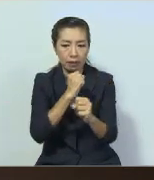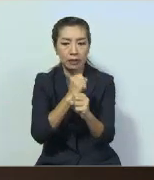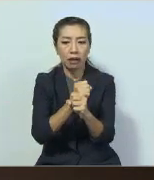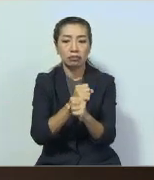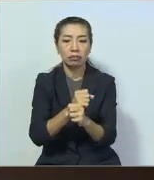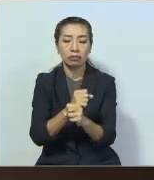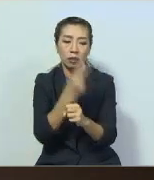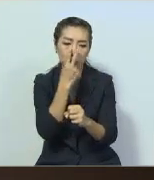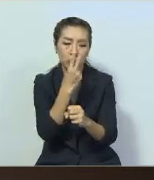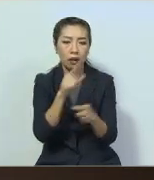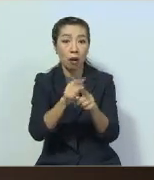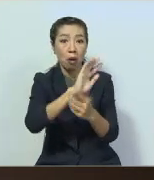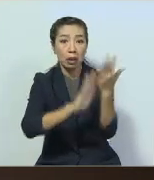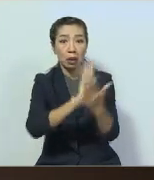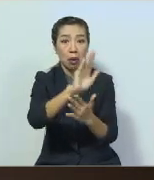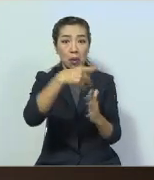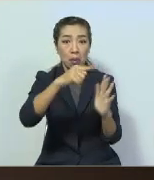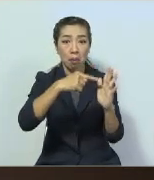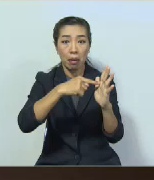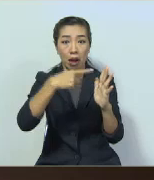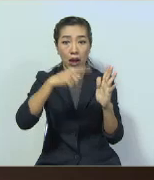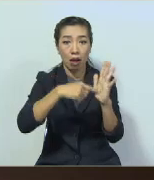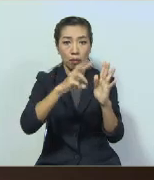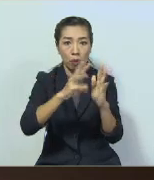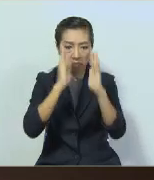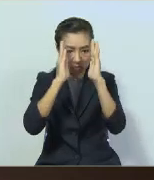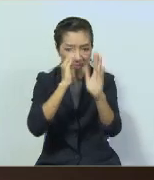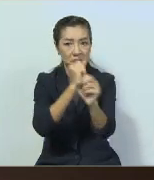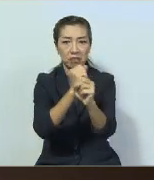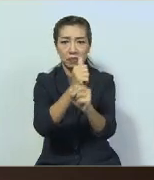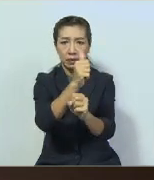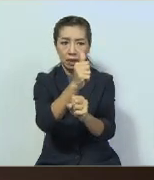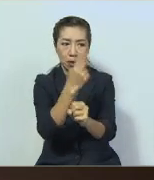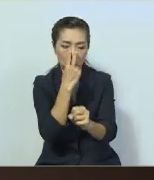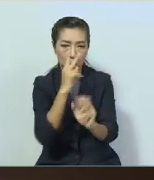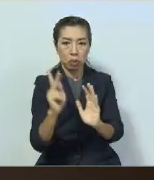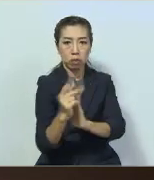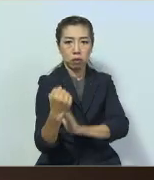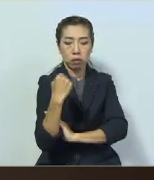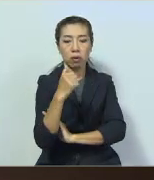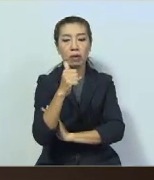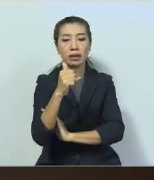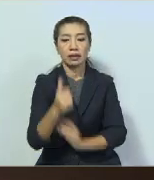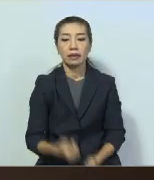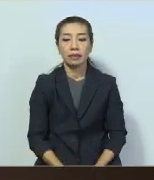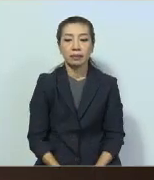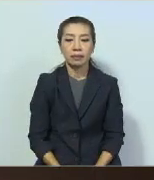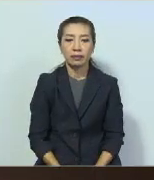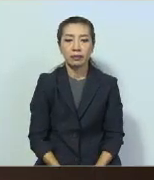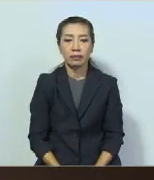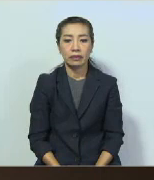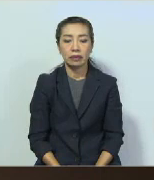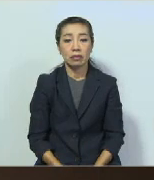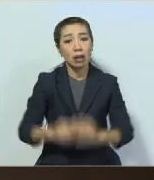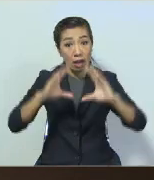ใจของประเทศเจ้าภาพแล้วก็พวกนี้ที่ดีนะท่านก็มีหลักการที่มั่นคงในเรื่องของการ